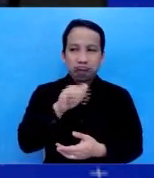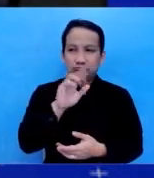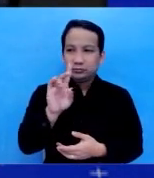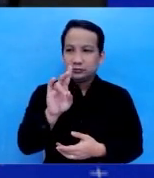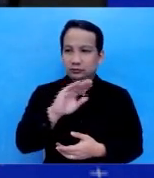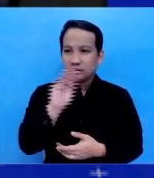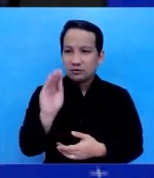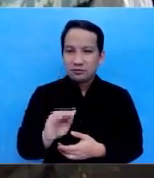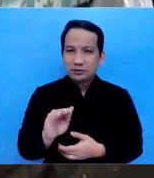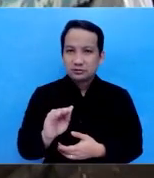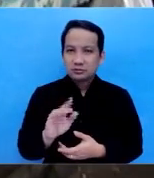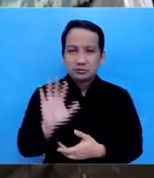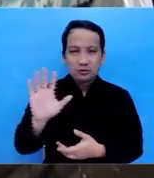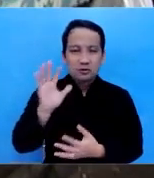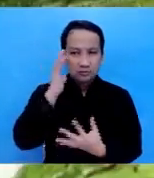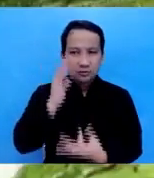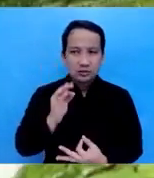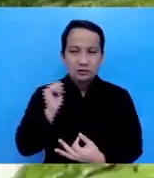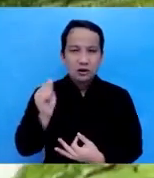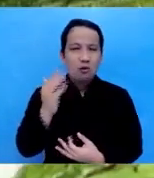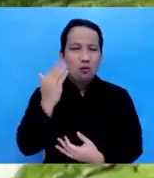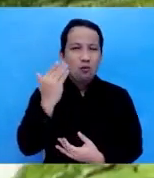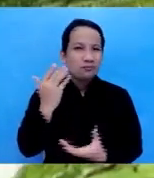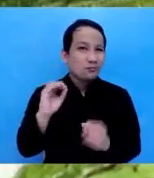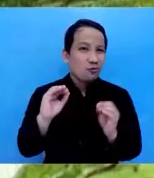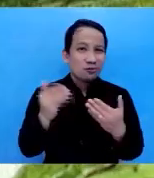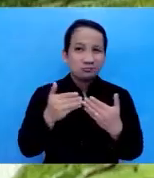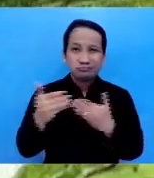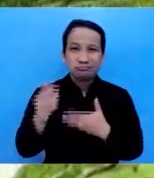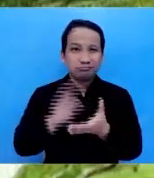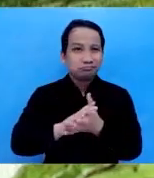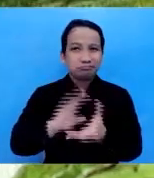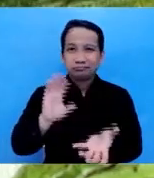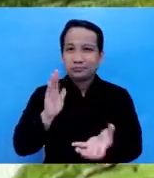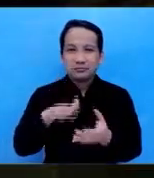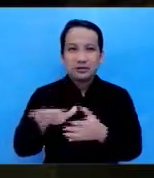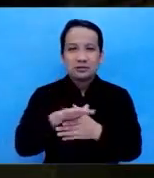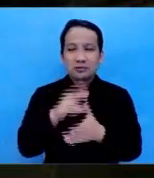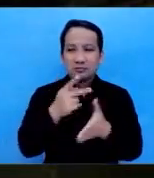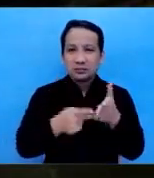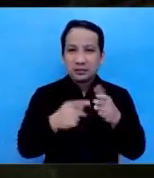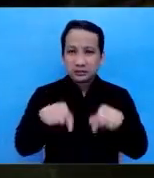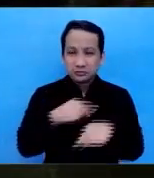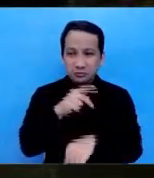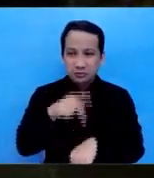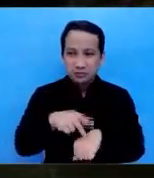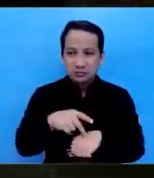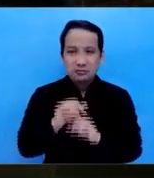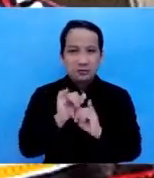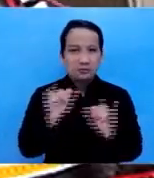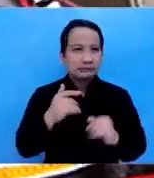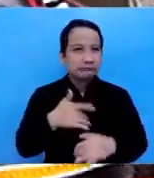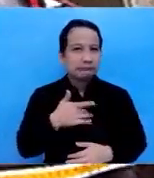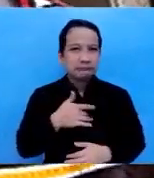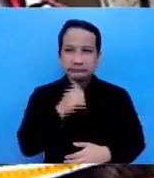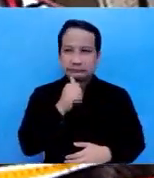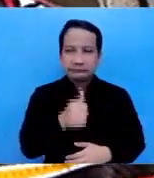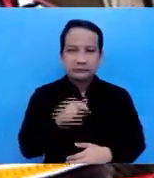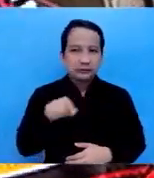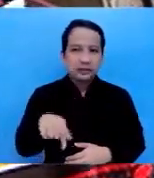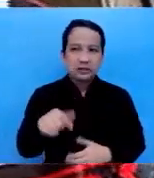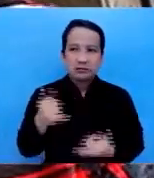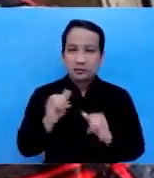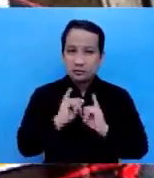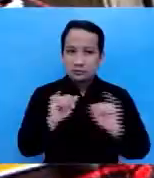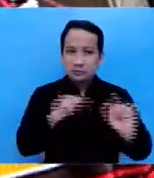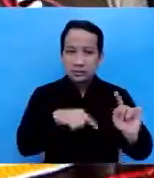to the start of the year. Pero dahil sa walang patid na taas presyo ng mga bilihin sa bansa, halos di rin ito nararamdaman. Gaya na lang ni